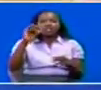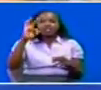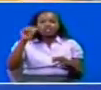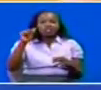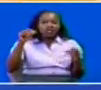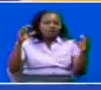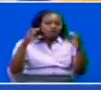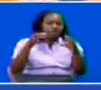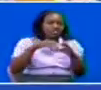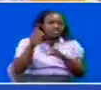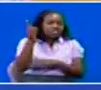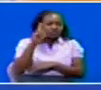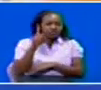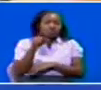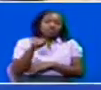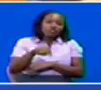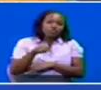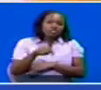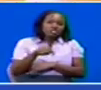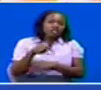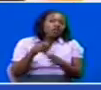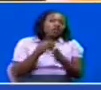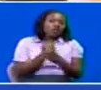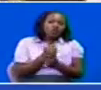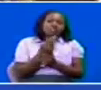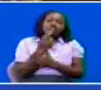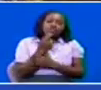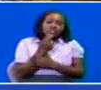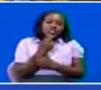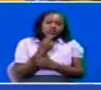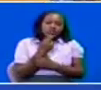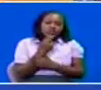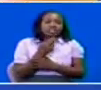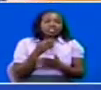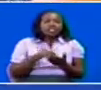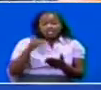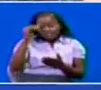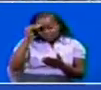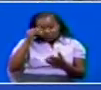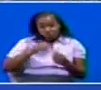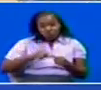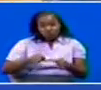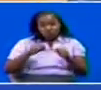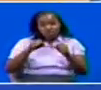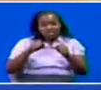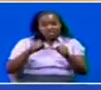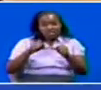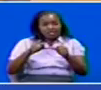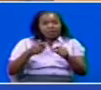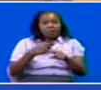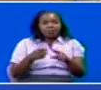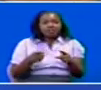cha Nairobi, na leo ikiwa ni siku ya Jumanne, ukumbini humu mngestahili kuwemo wanafunzi wakiendelea na masomo yao, lakini